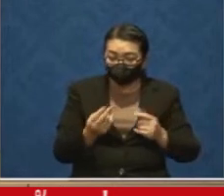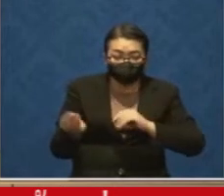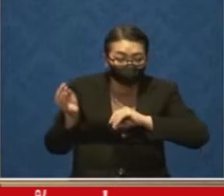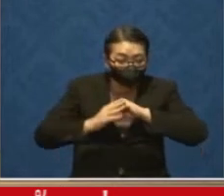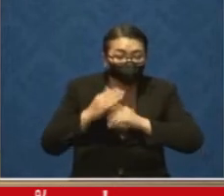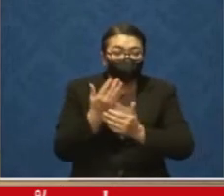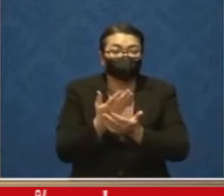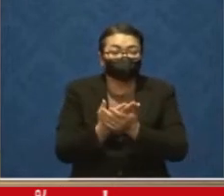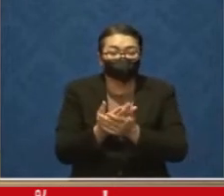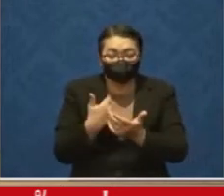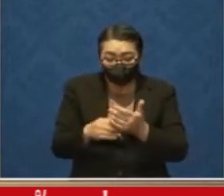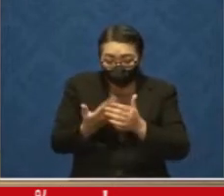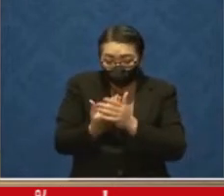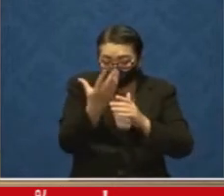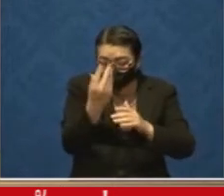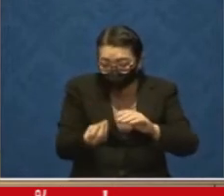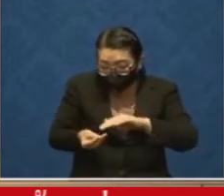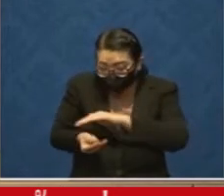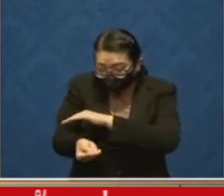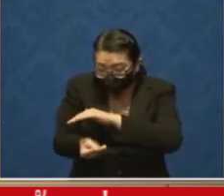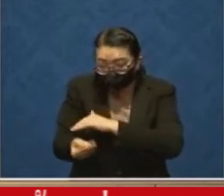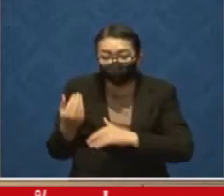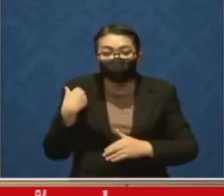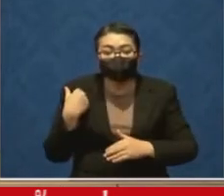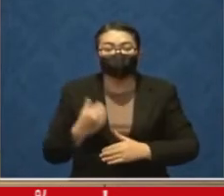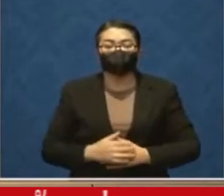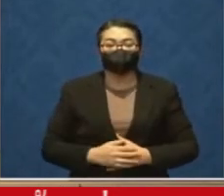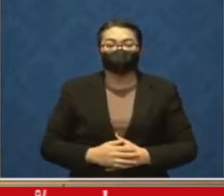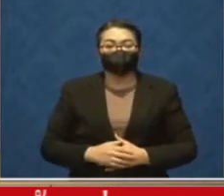ะมีการจาย altogether ต่ด้วยขอสไลตต่อครั